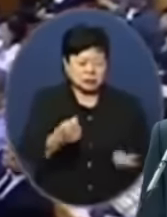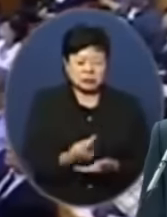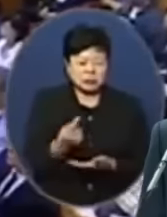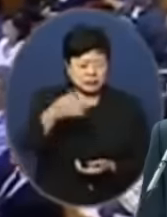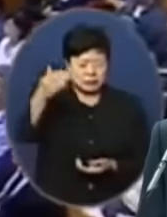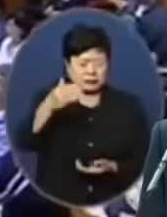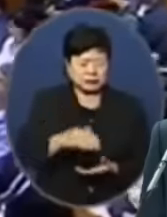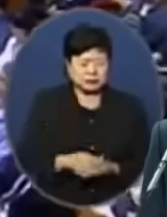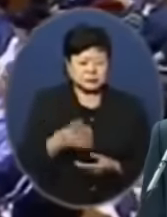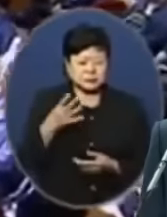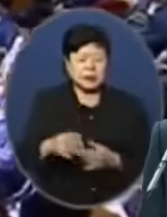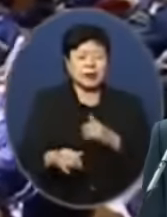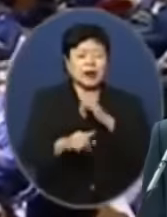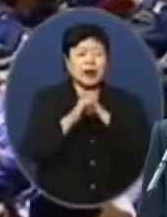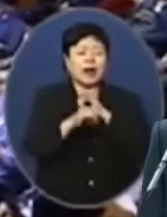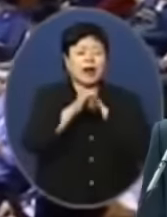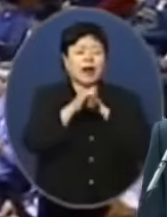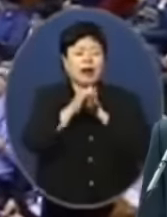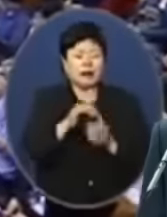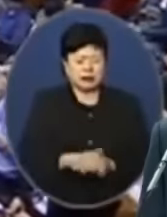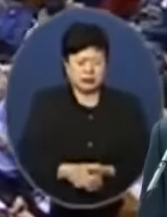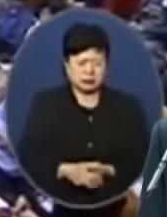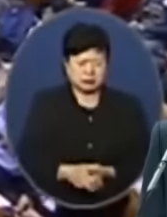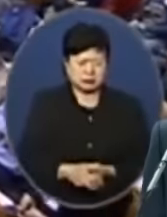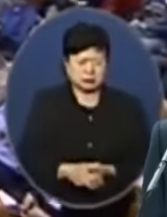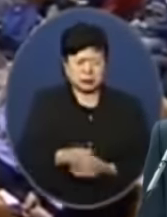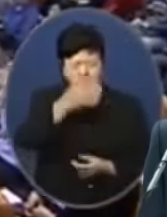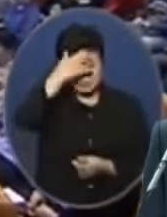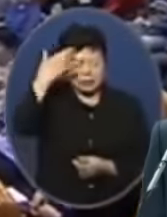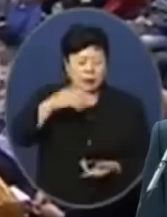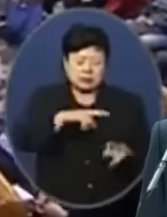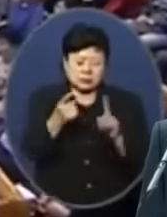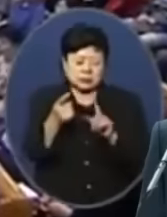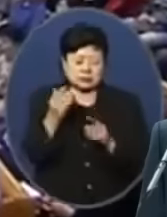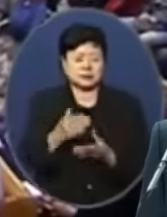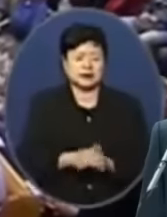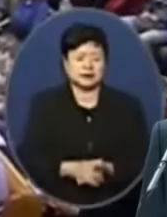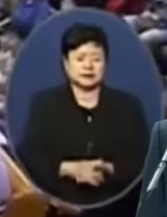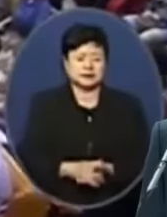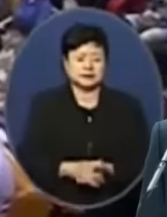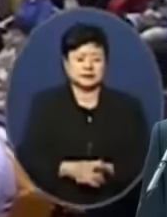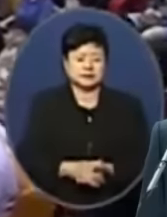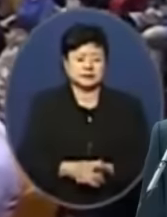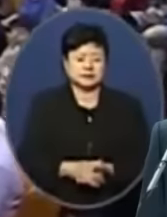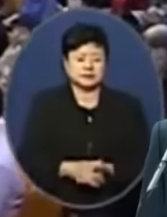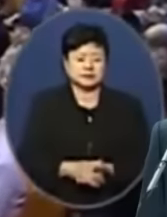떠나버렸어요. 4번이나 자살을 시도했으나 다행으로 죽지는 않고 깨어났습니다.